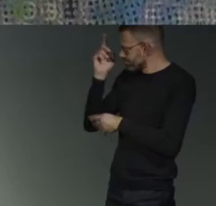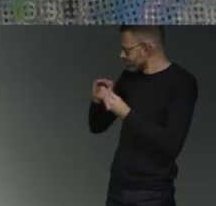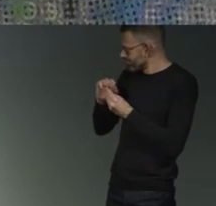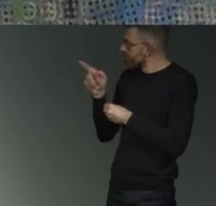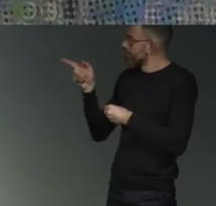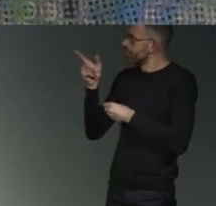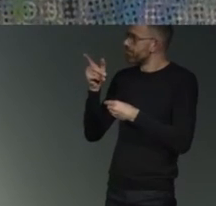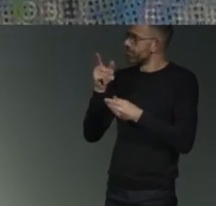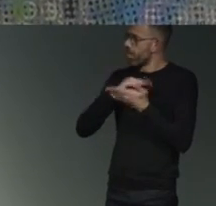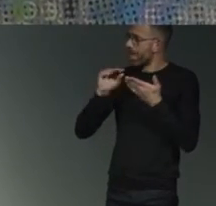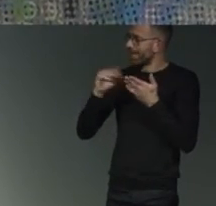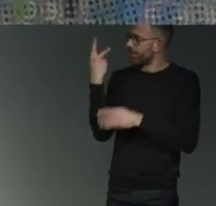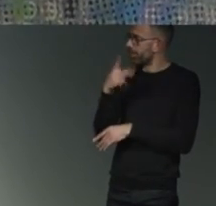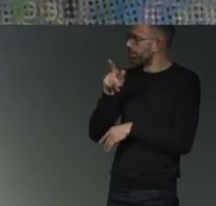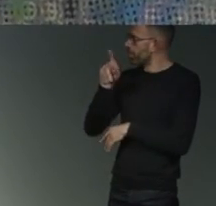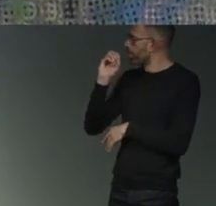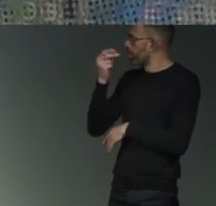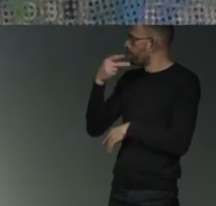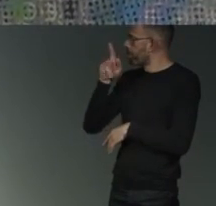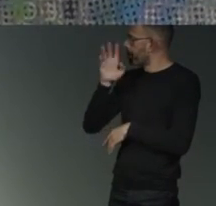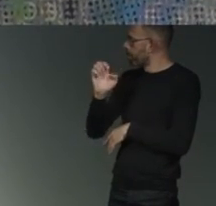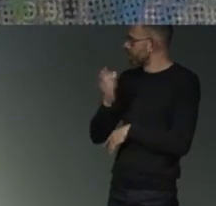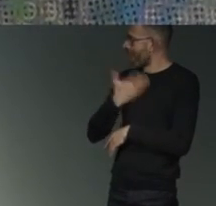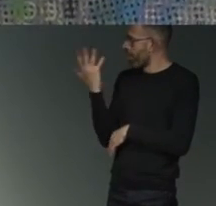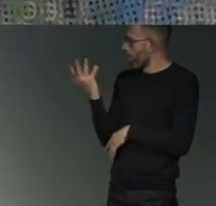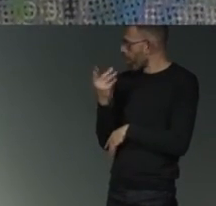dans Ponge et comment ça inspire votre littérature.